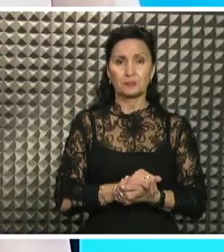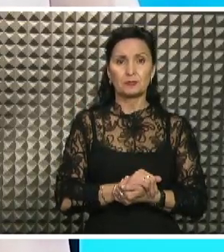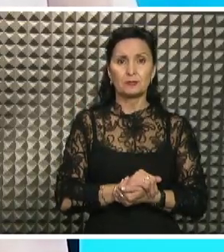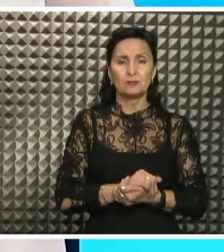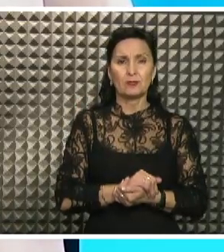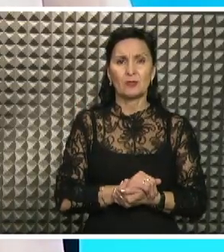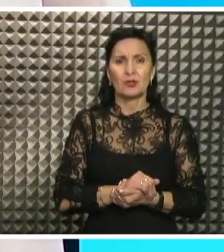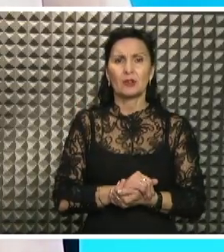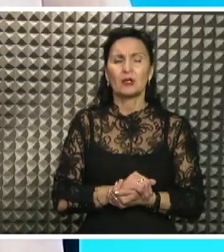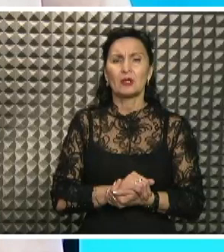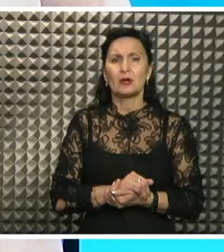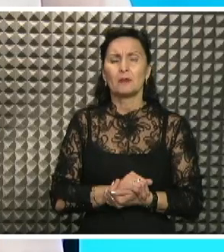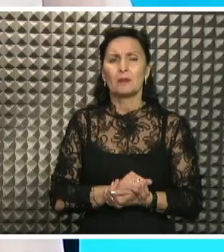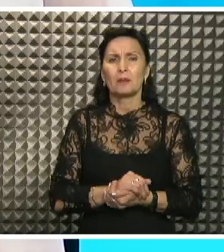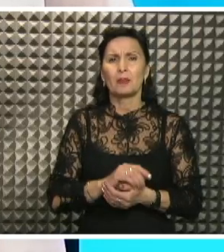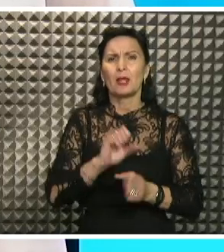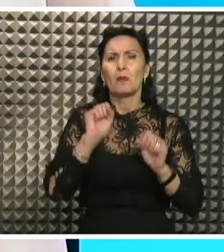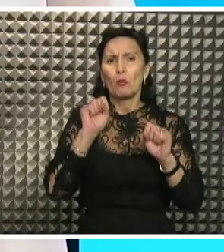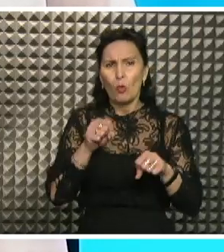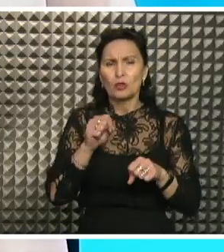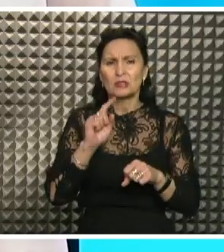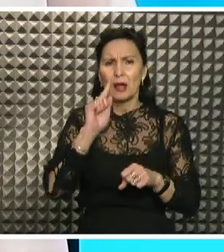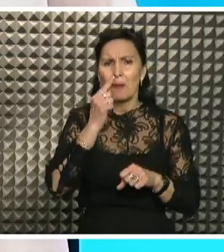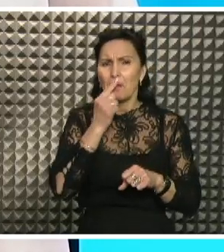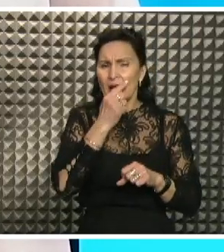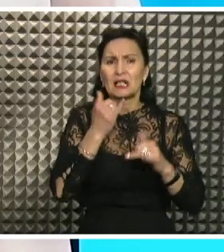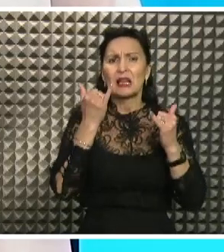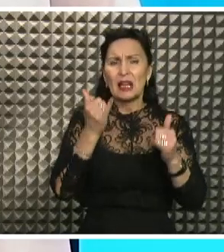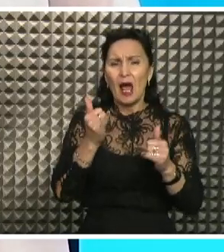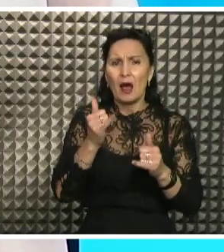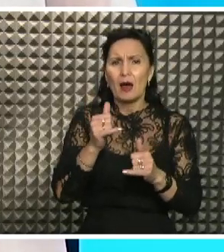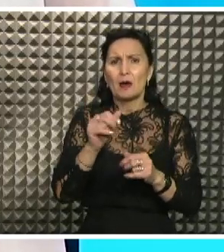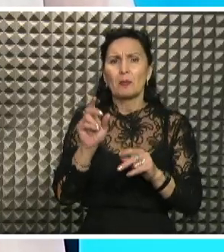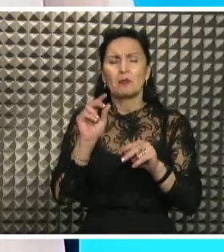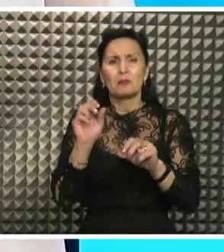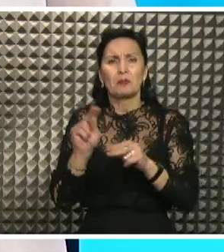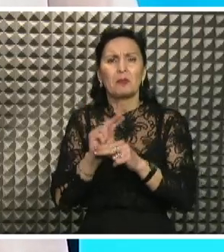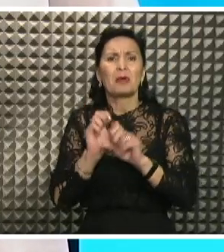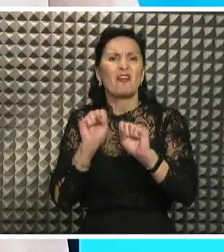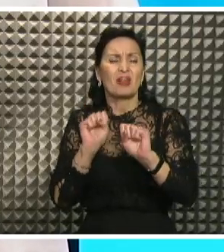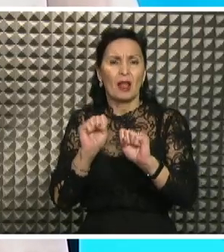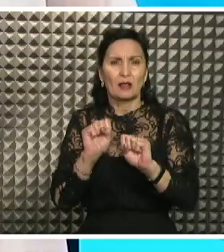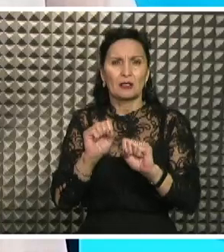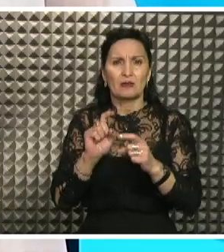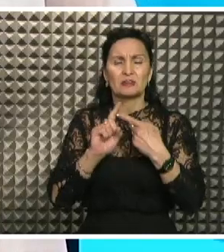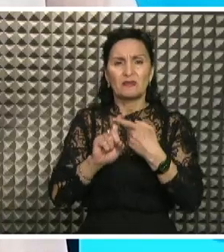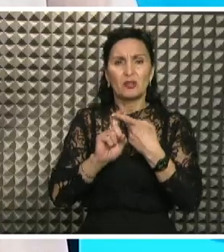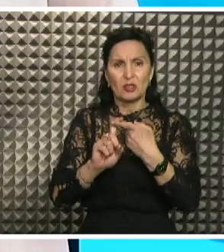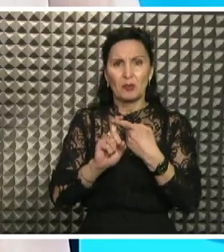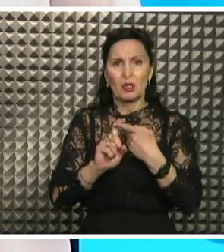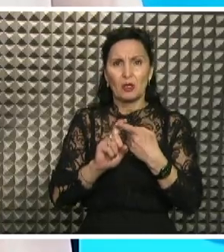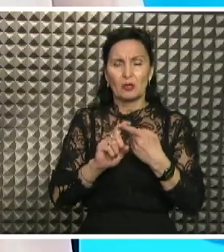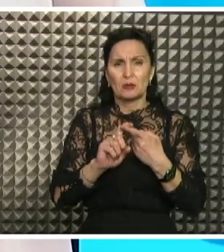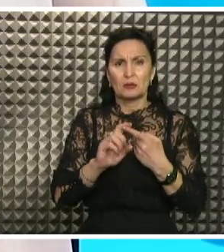А я задала уже вопрос. Можно мазать цели профилактики инфекционных вирусных заболеваний